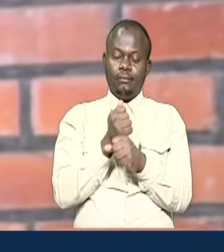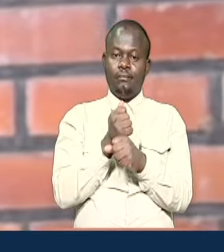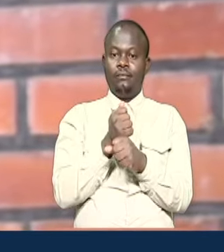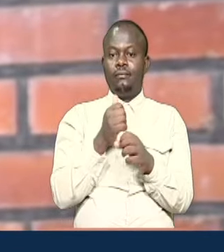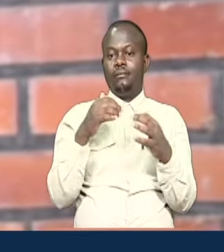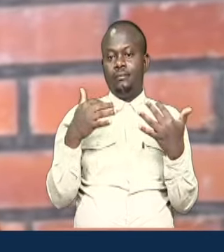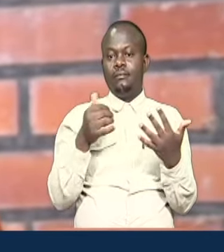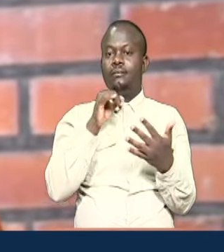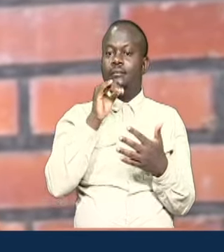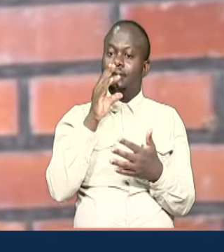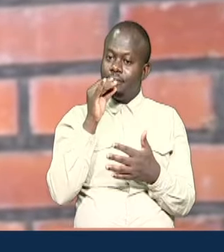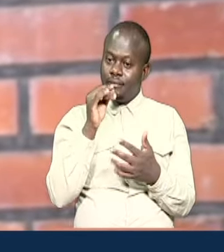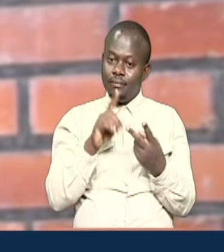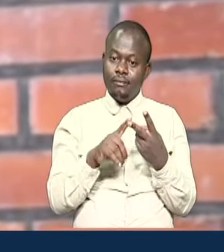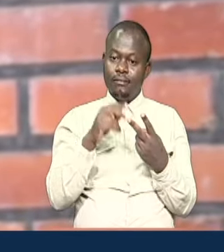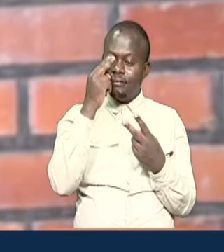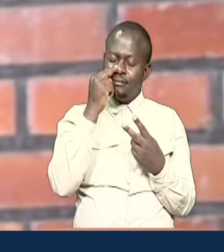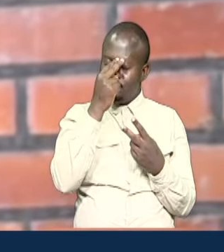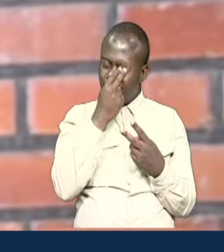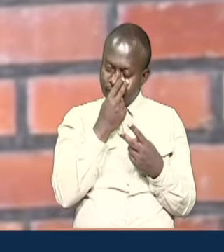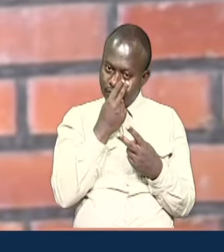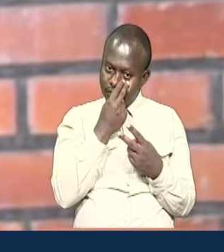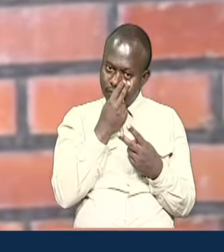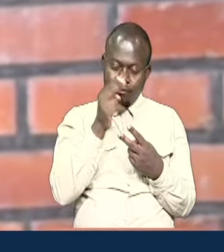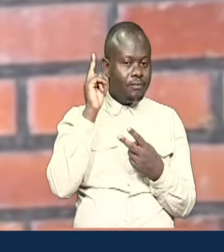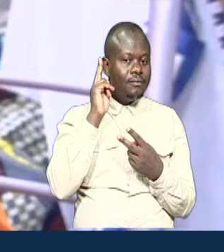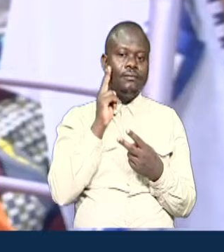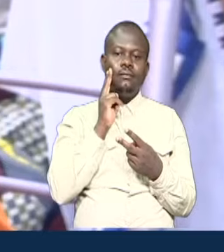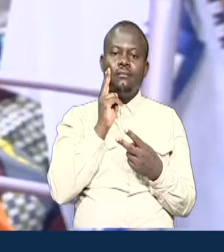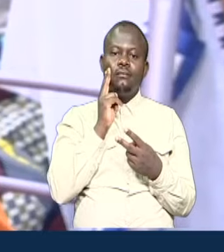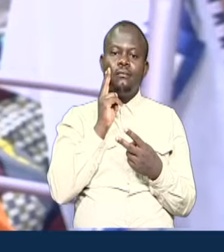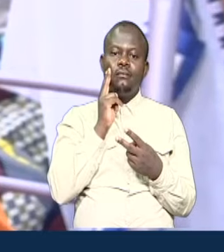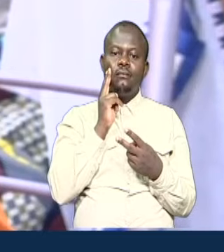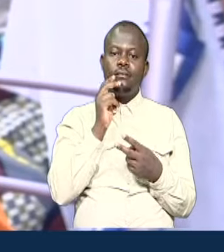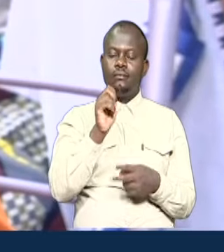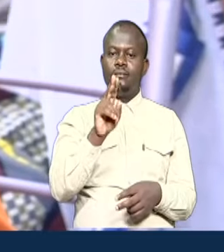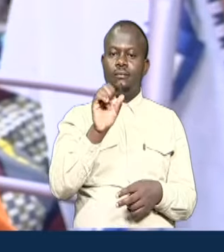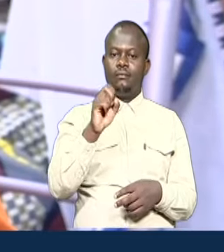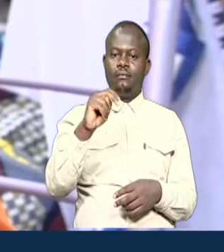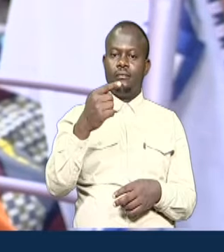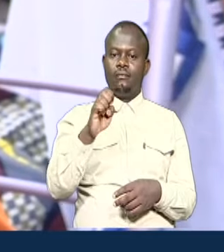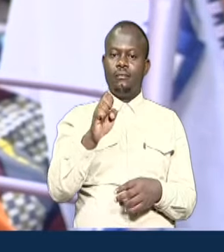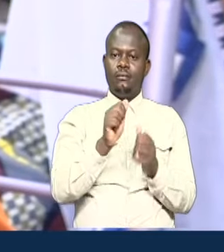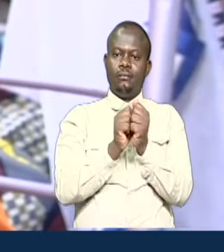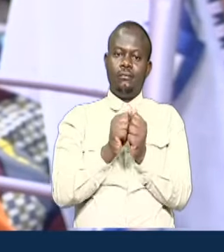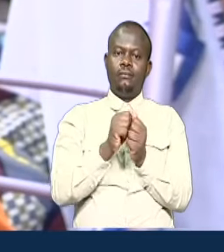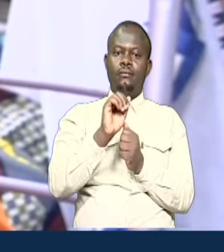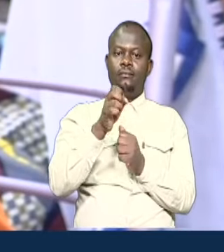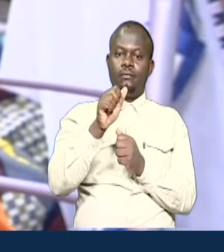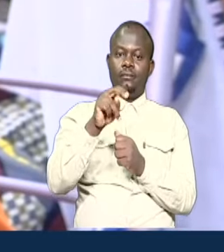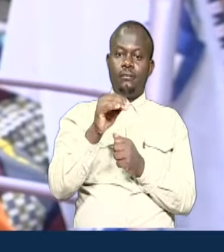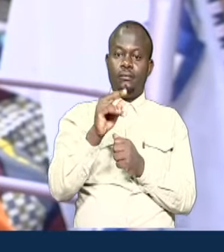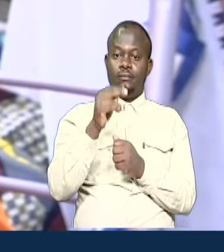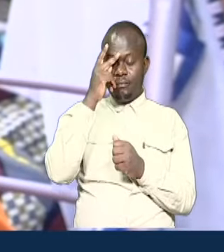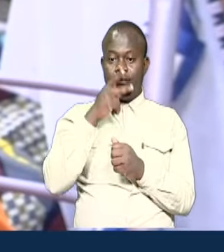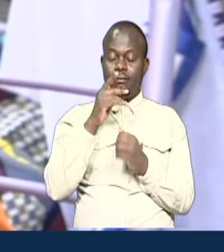akaba ntavuga, ntabona, nta numva. Bisenge Serafine na Musabe Yesu Janine na ababyeyi bo mu